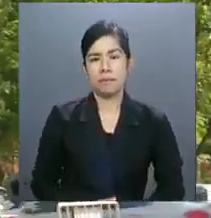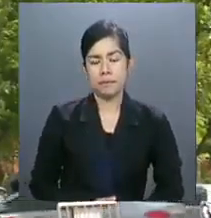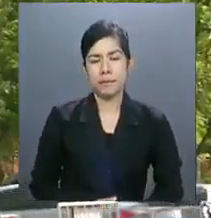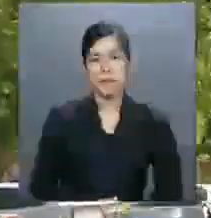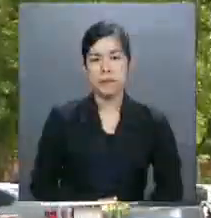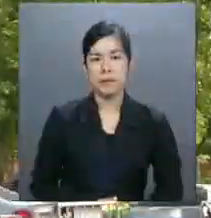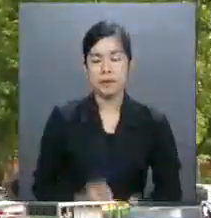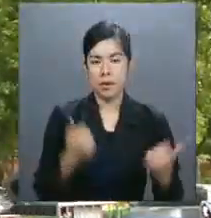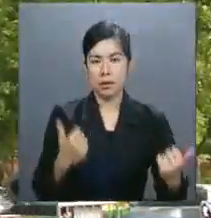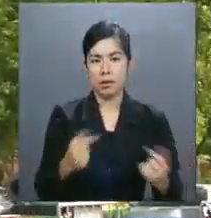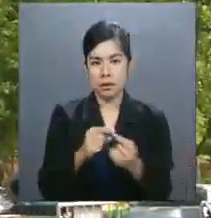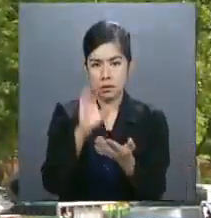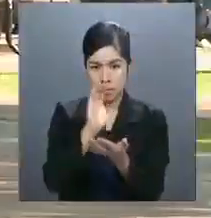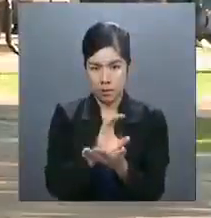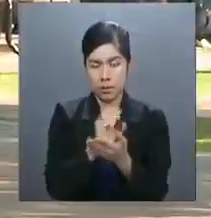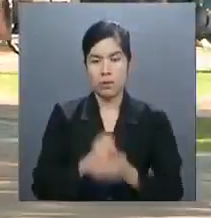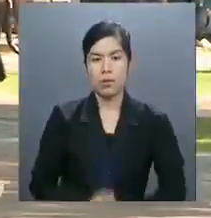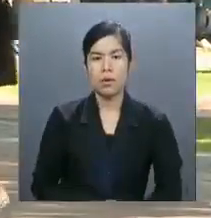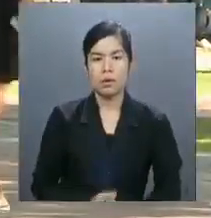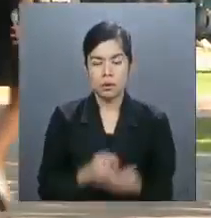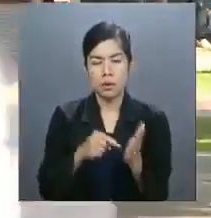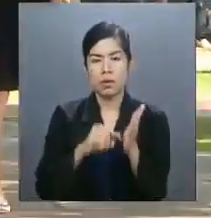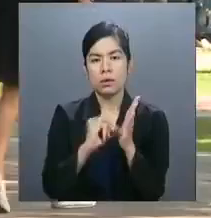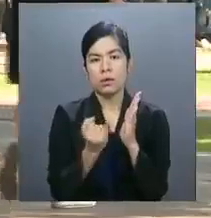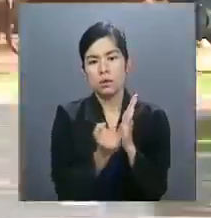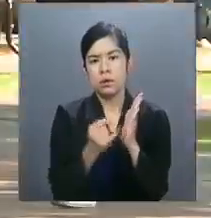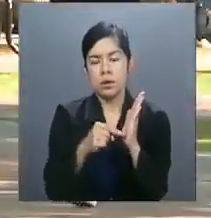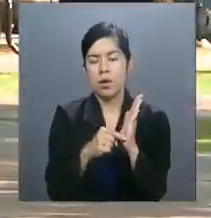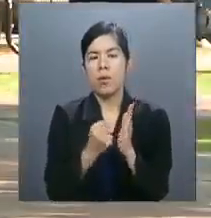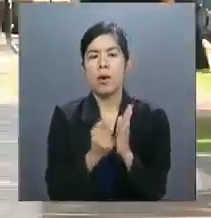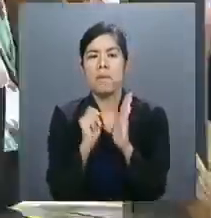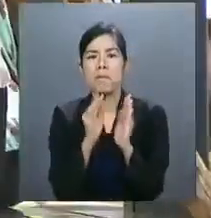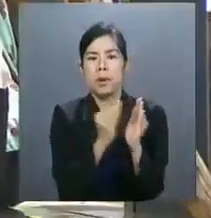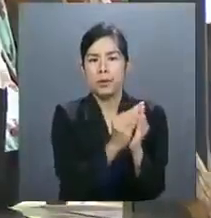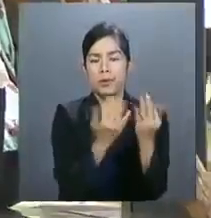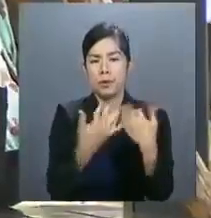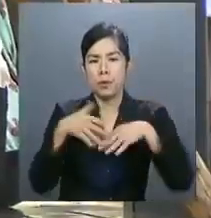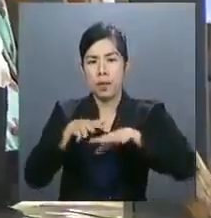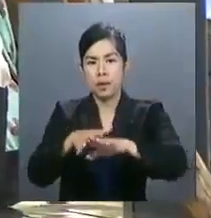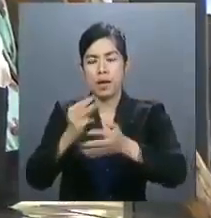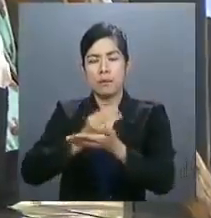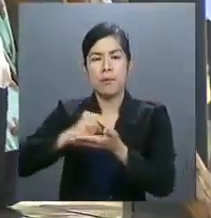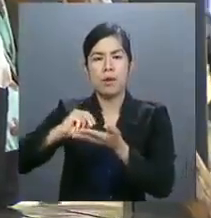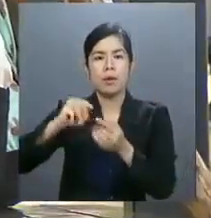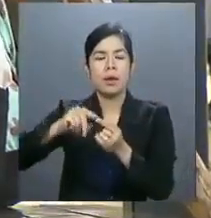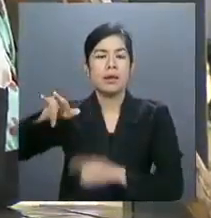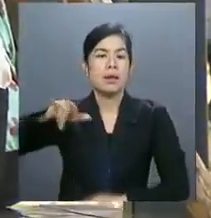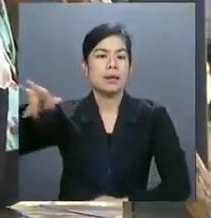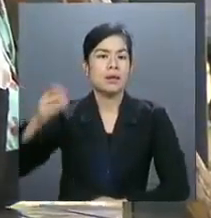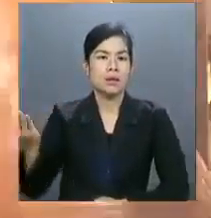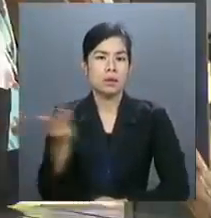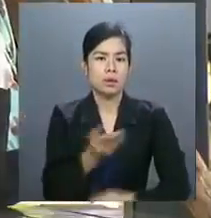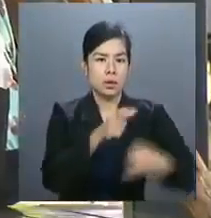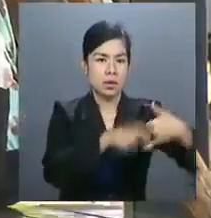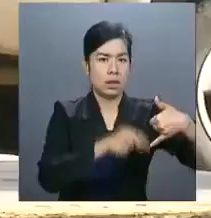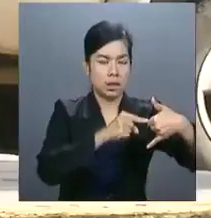คร ับ ล่าสุดตำรวจสถานีตำรวจภูธรปากคลองรังสิตจังหวัดปทุมธานีประสานไปยังมหาวิทยาลัยรังสิตเพื่อเชิญตัวนักเรียนและผู้ที่อยู่ในกระบว